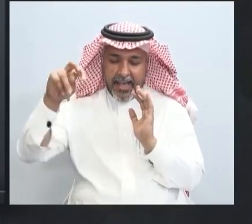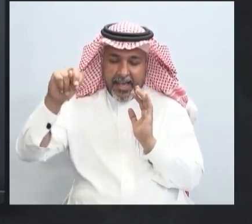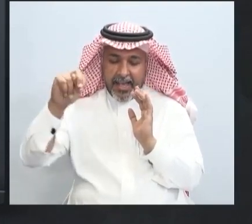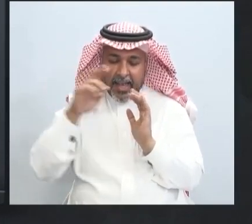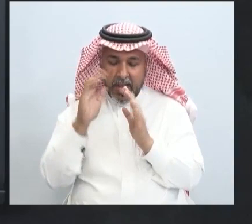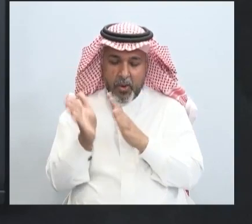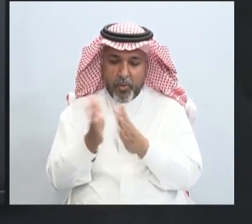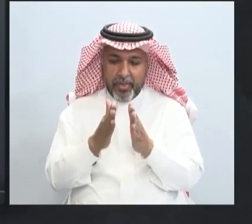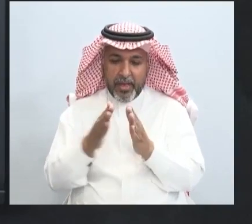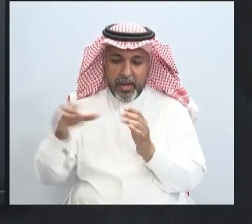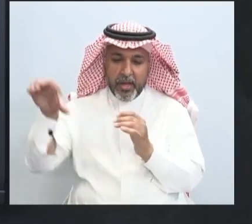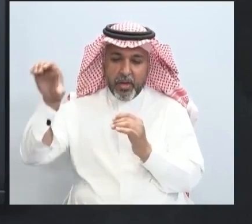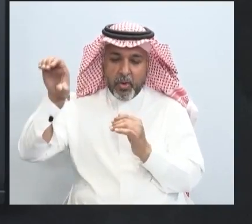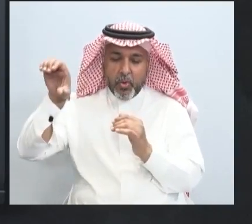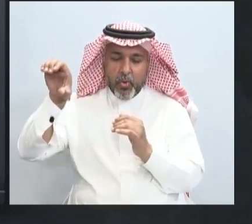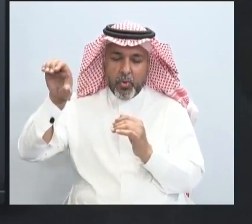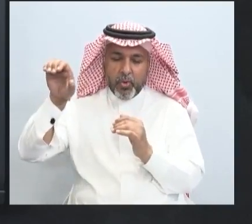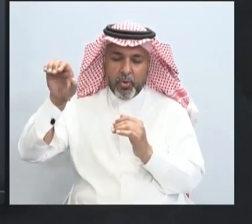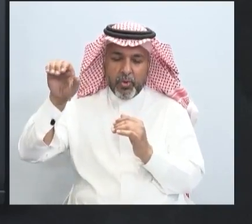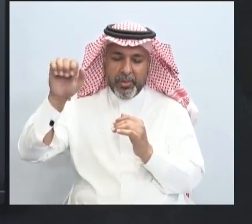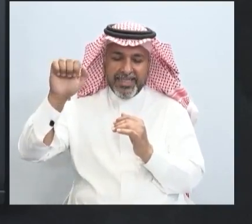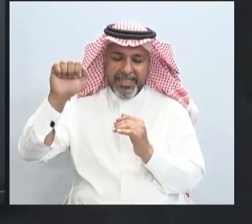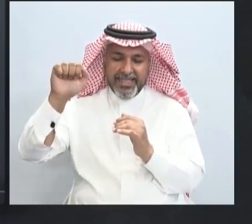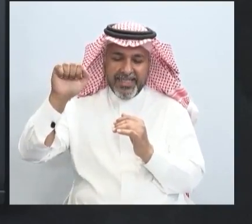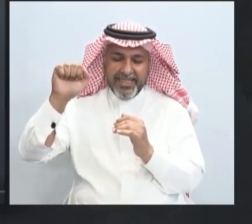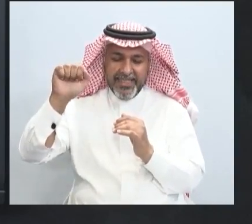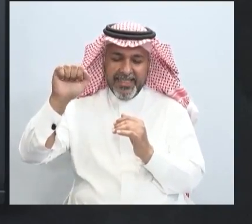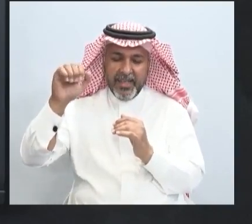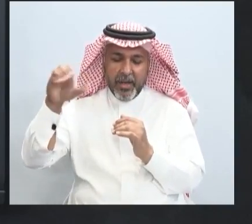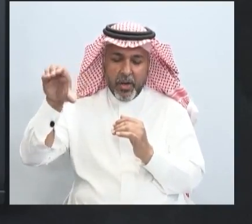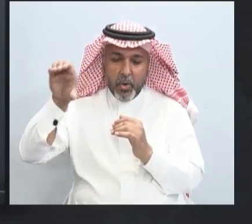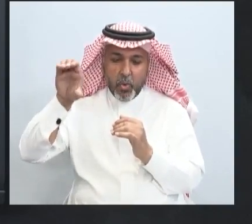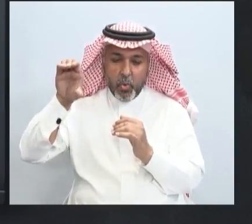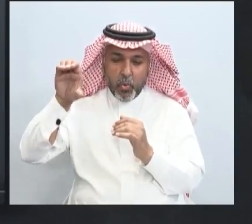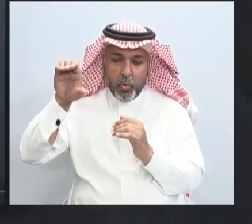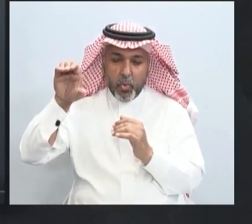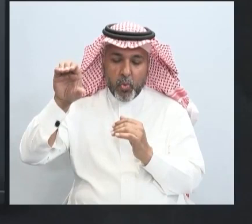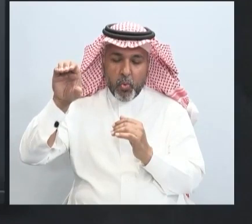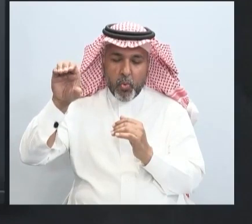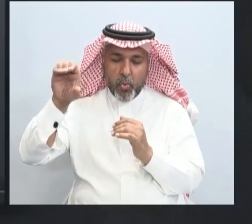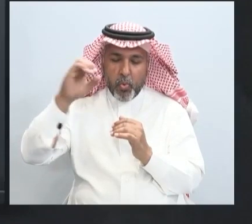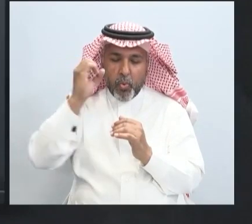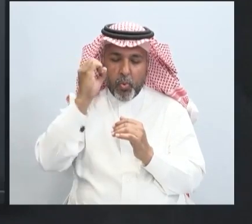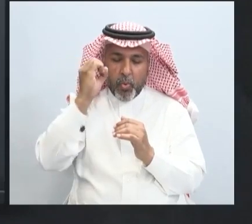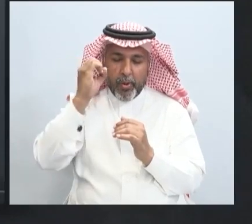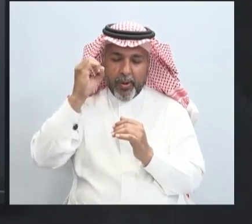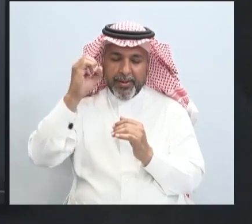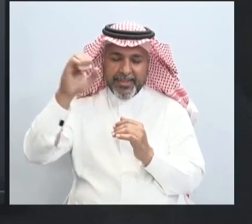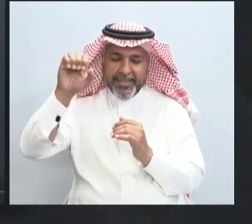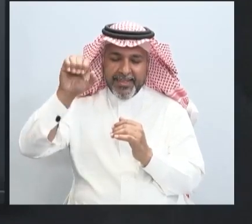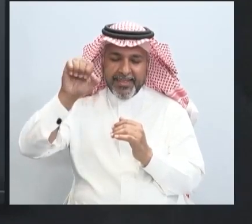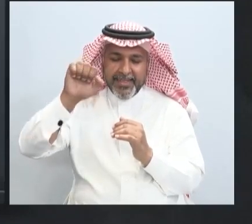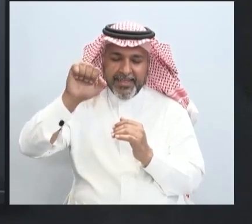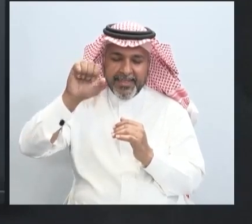يتا واقسم اللي هو طول الدوره الاساسي اللي هو 360 او 180 على هذا العدد طبعا